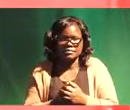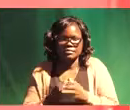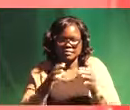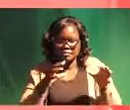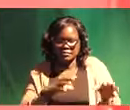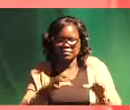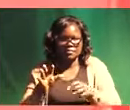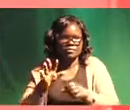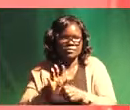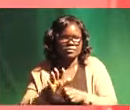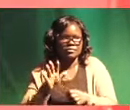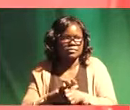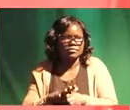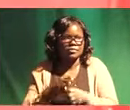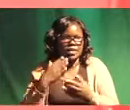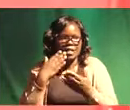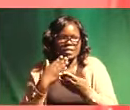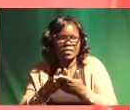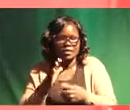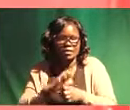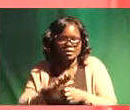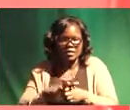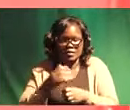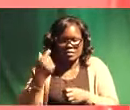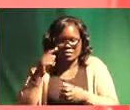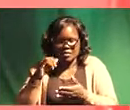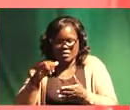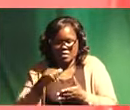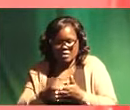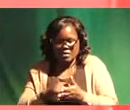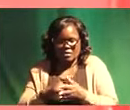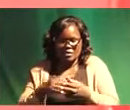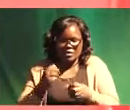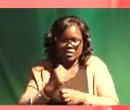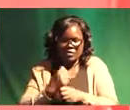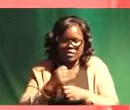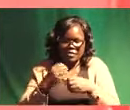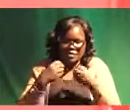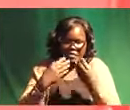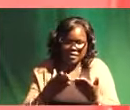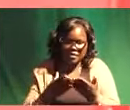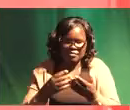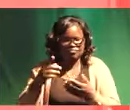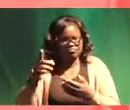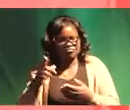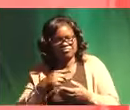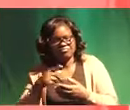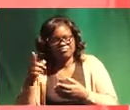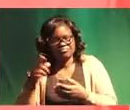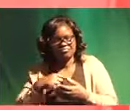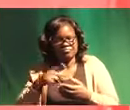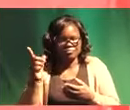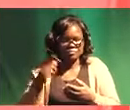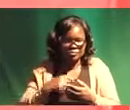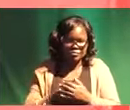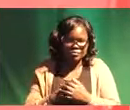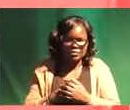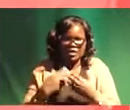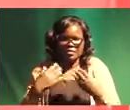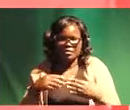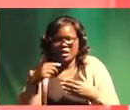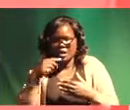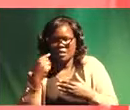Tumehangaika naye sana, nashukuru sana rais sababu ya hiyo wizara ulimpatia. Tulizunguka juu na chini. Na watu wa